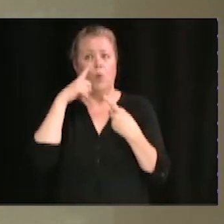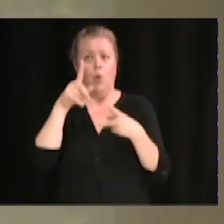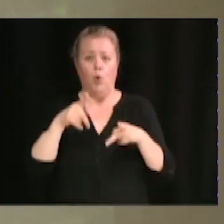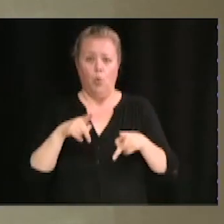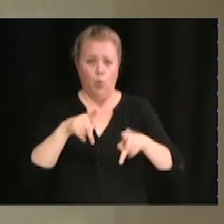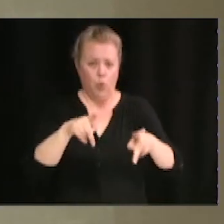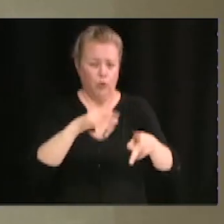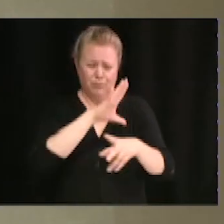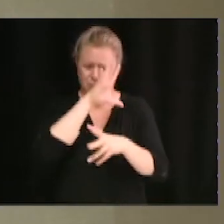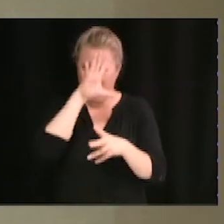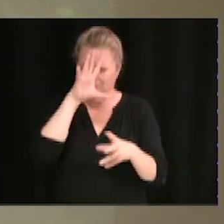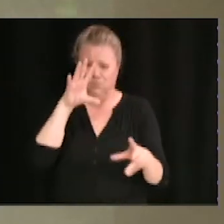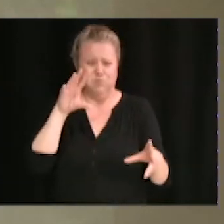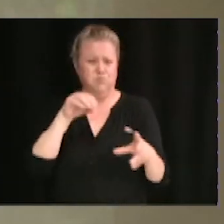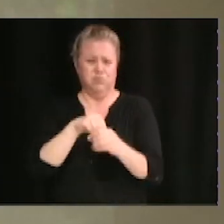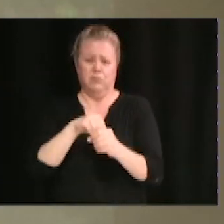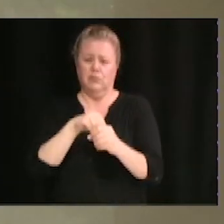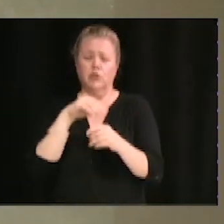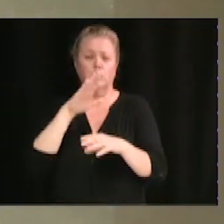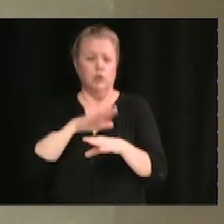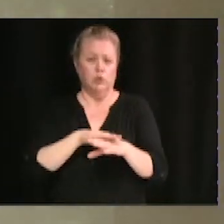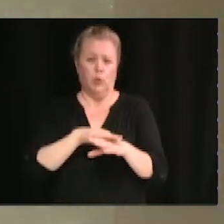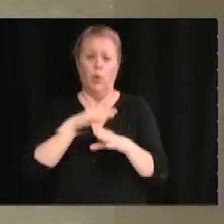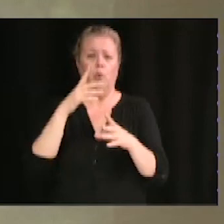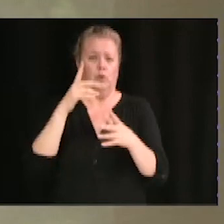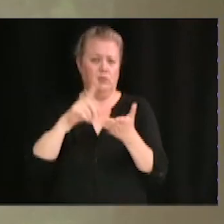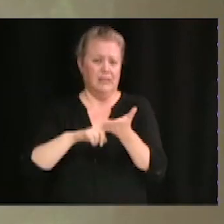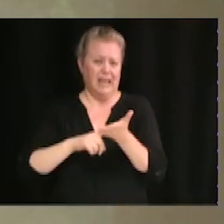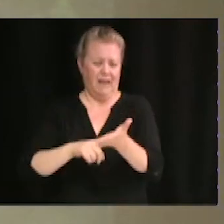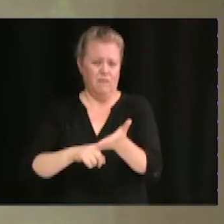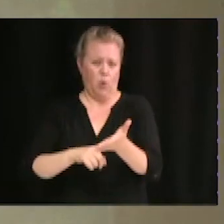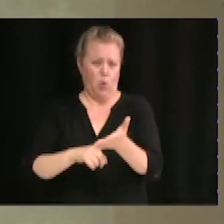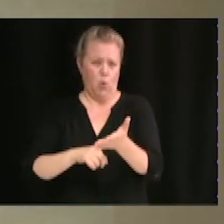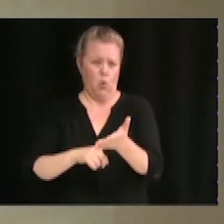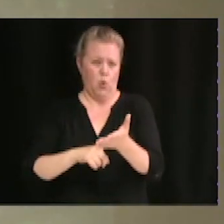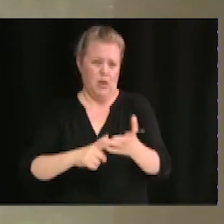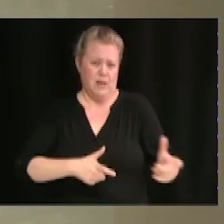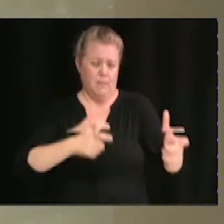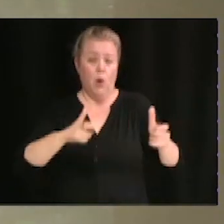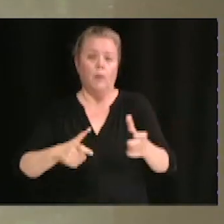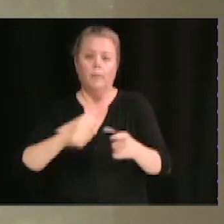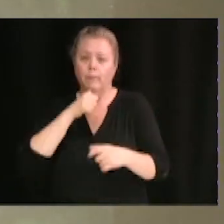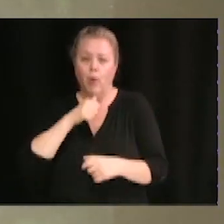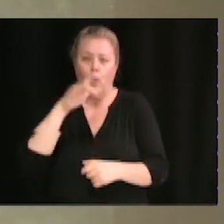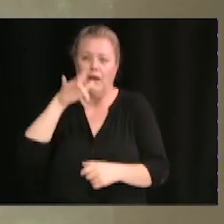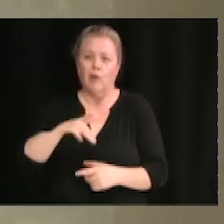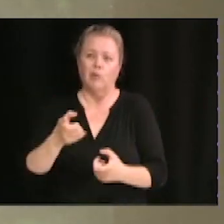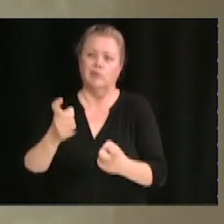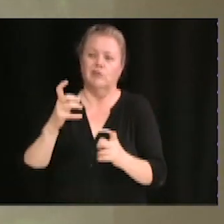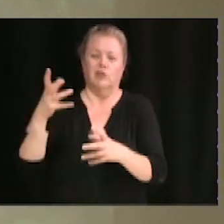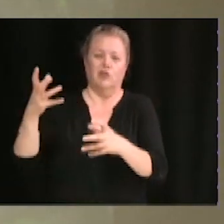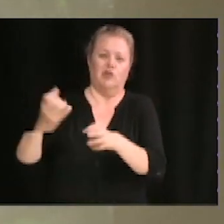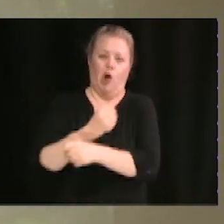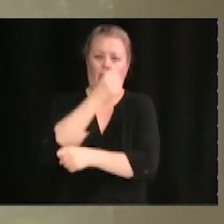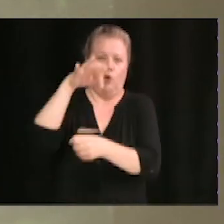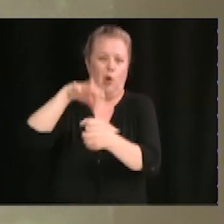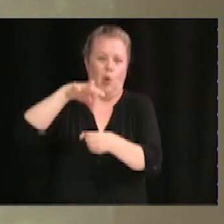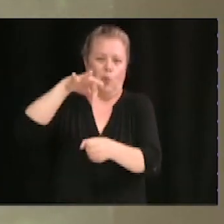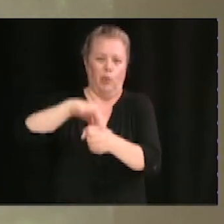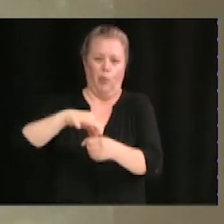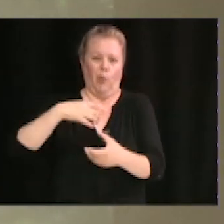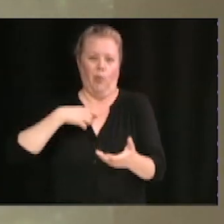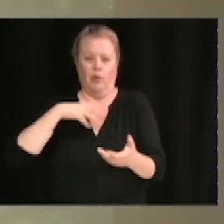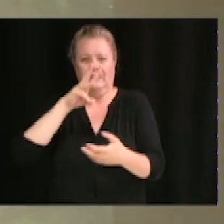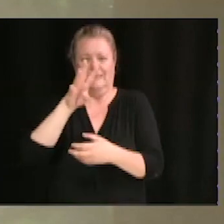tout est inclus dans les travaux d'immobilisation. Mais là, ce n'est pas une question de gagner des prix, c'est une question de s